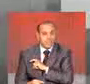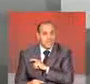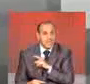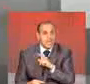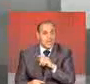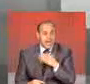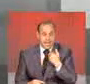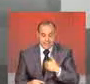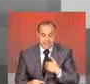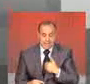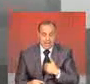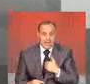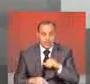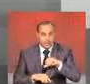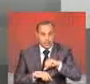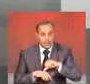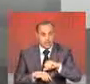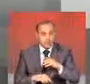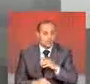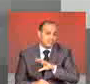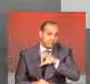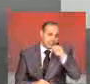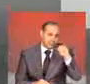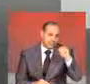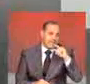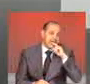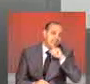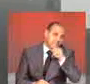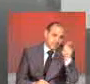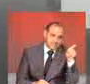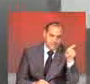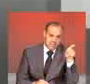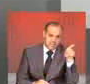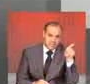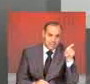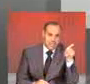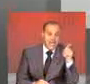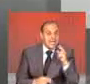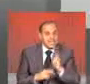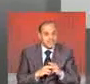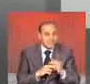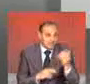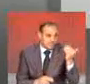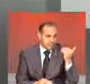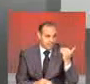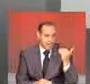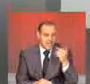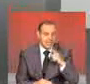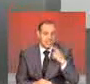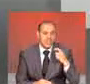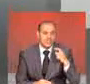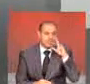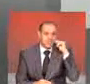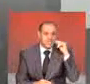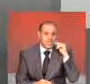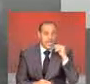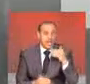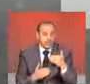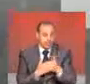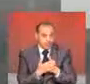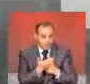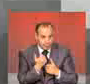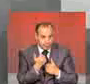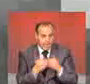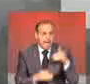ويحل ترجي العاصمة ضيفا على الملعب الجابسي، ويستقبل النادي الصفاقسي ترجي الجرجيسي، وتستضيف جمعية جربة